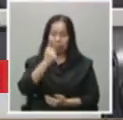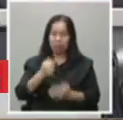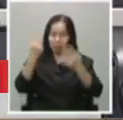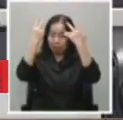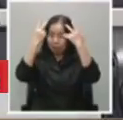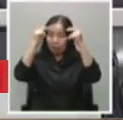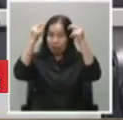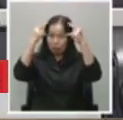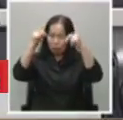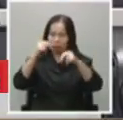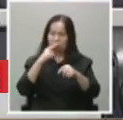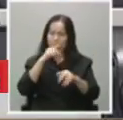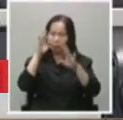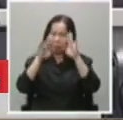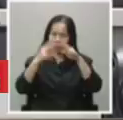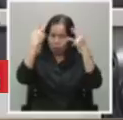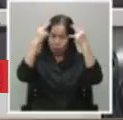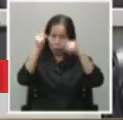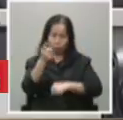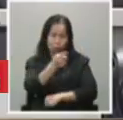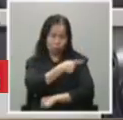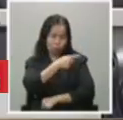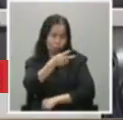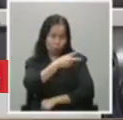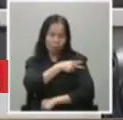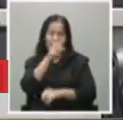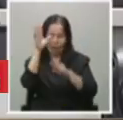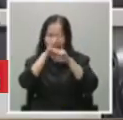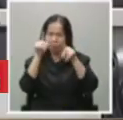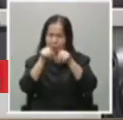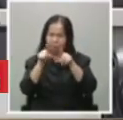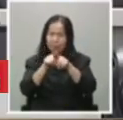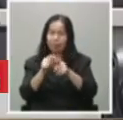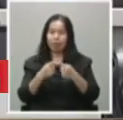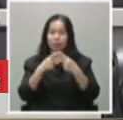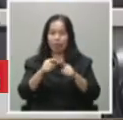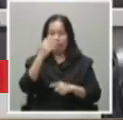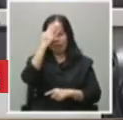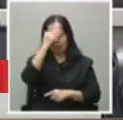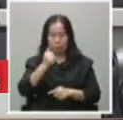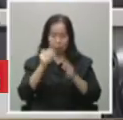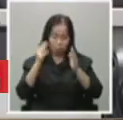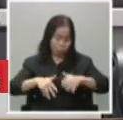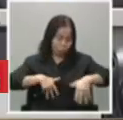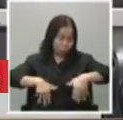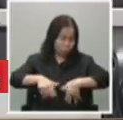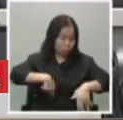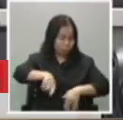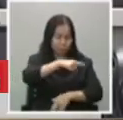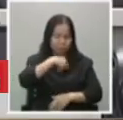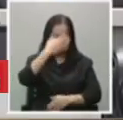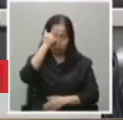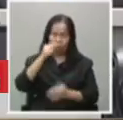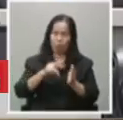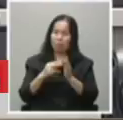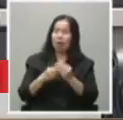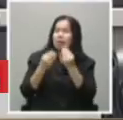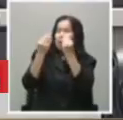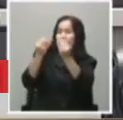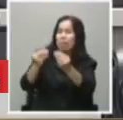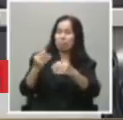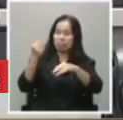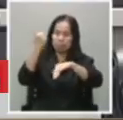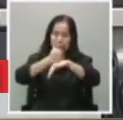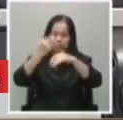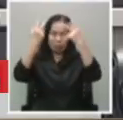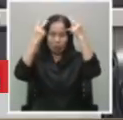รัฐมนตรีถ้าเปรียบเทียบก็คือท่านจบปริญญาตรีปริญญาโทนี่แหละนี่ถ้าเป็นคนทั่วไปป่านนี้ท่านได้ดุษฎีบัณฑิตเป็นปริญญาเอกเป็นด็อกเตอร์